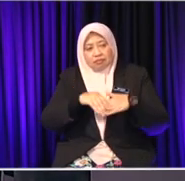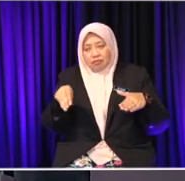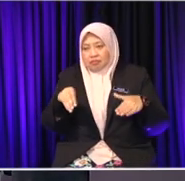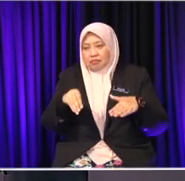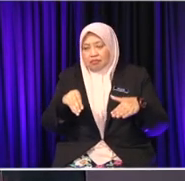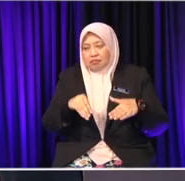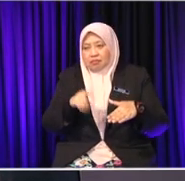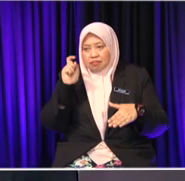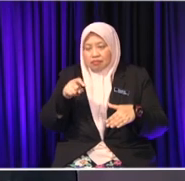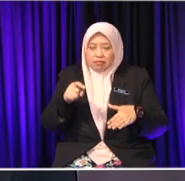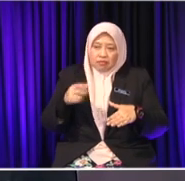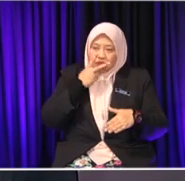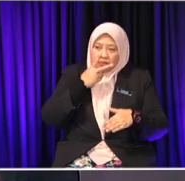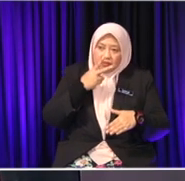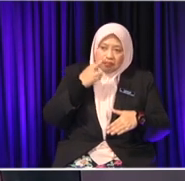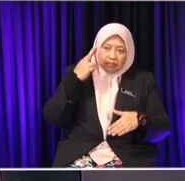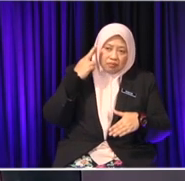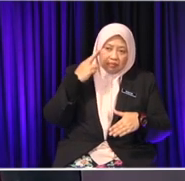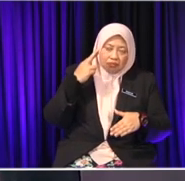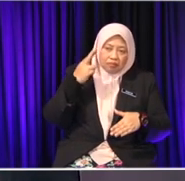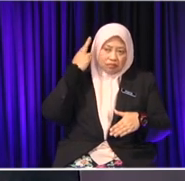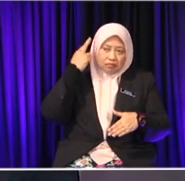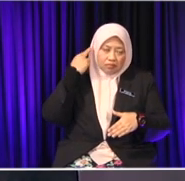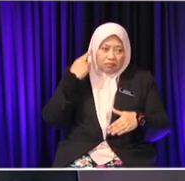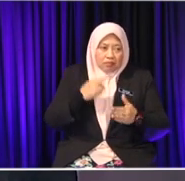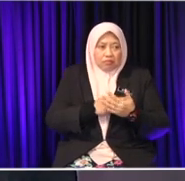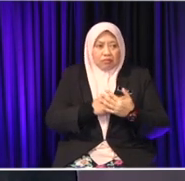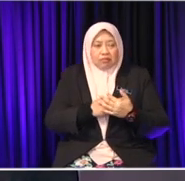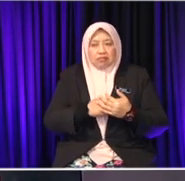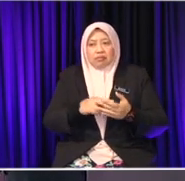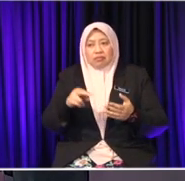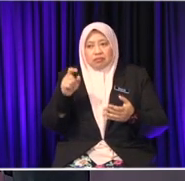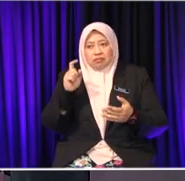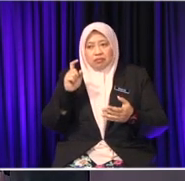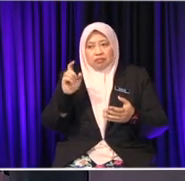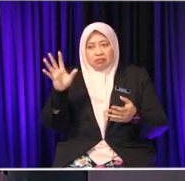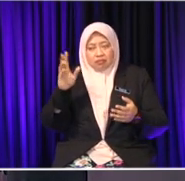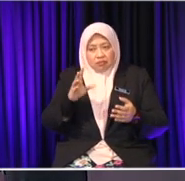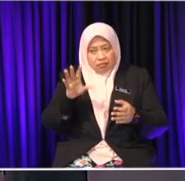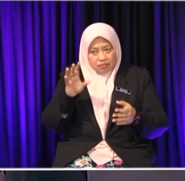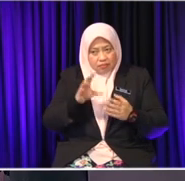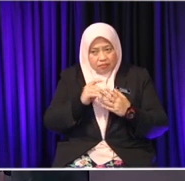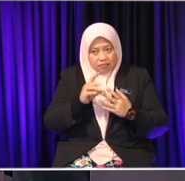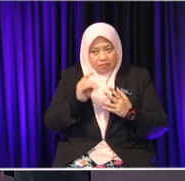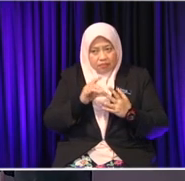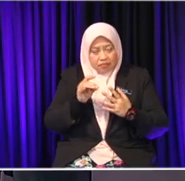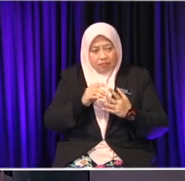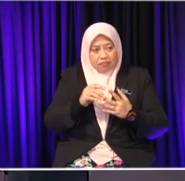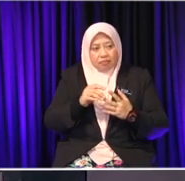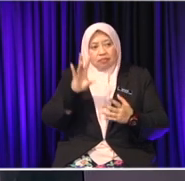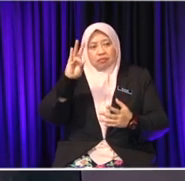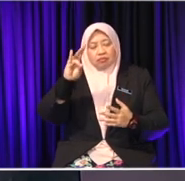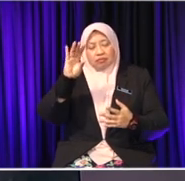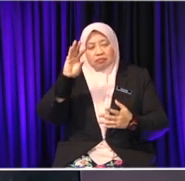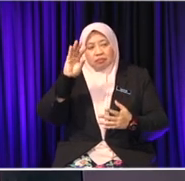perlu merujuk kepada insuran kompresiennya begitu tetapi kita tak ambil revolusi ini kita hanya ambil 7500 saja